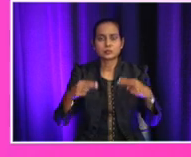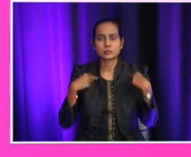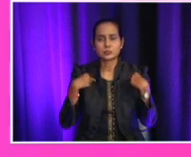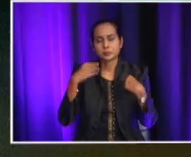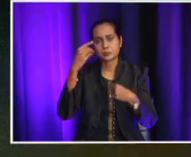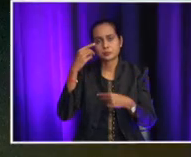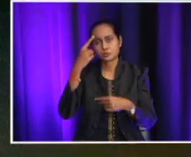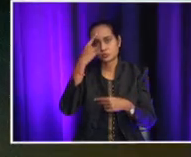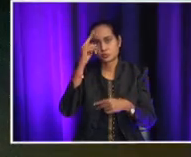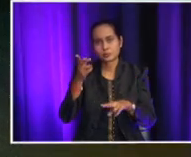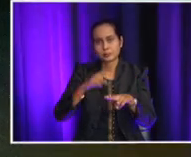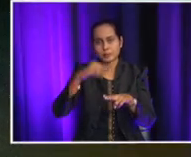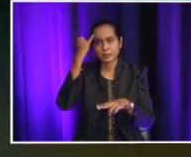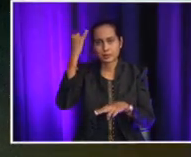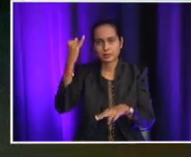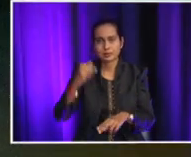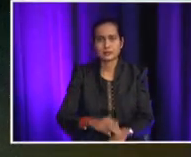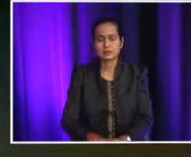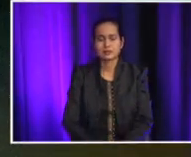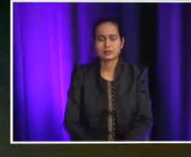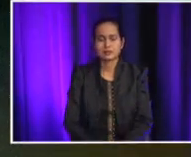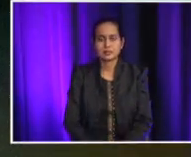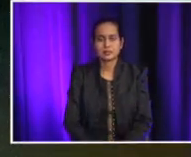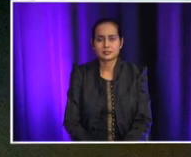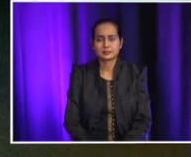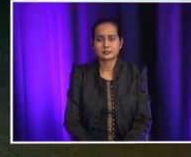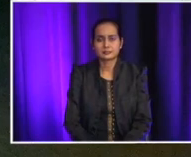betul ya Dan kita bagus